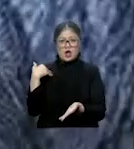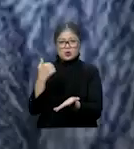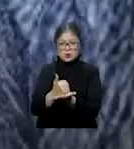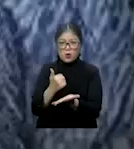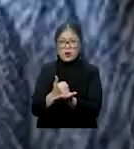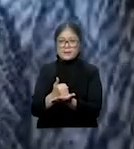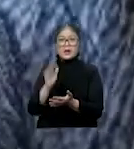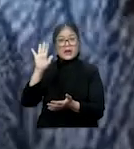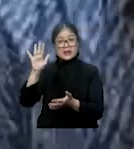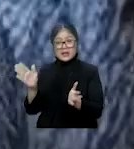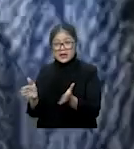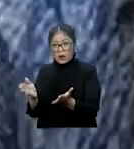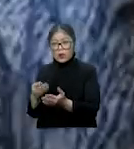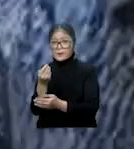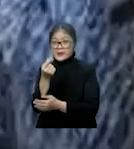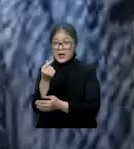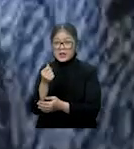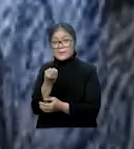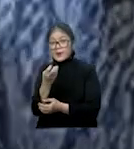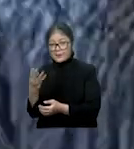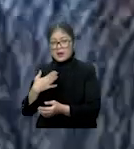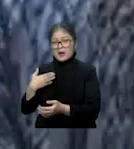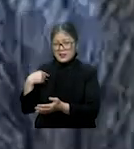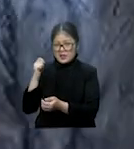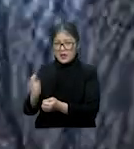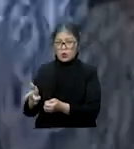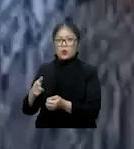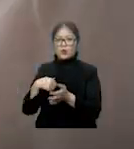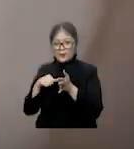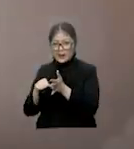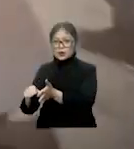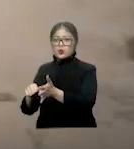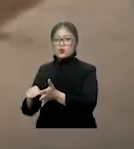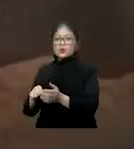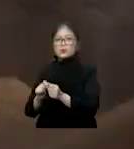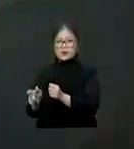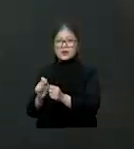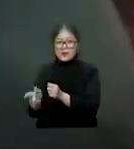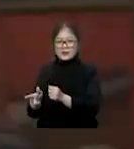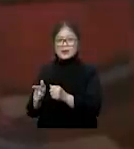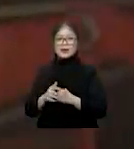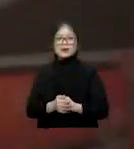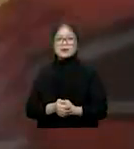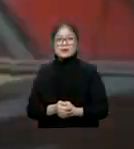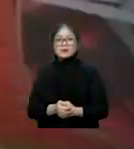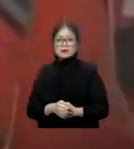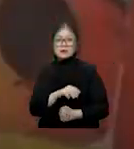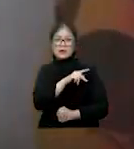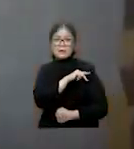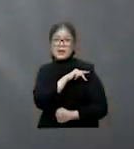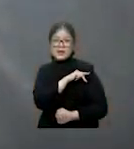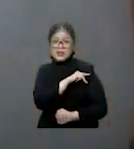timbul nantinya di rumah sakit yang nantinya sesuai dengan rujukan daripada dokter. Menurut panitia, kecelakaan terjadi